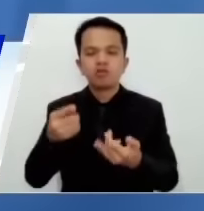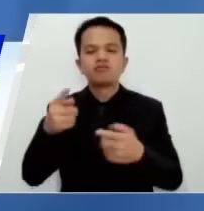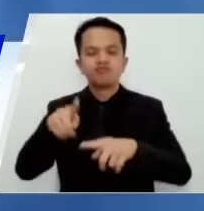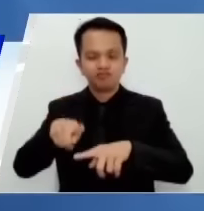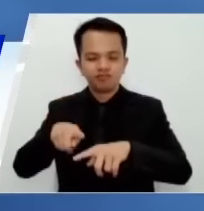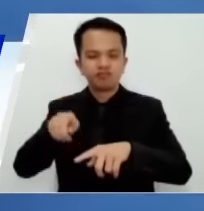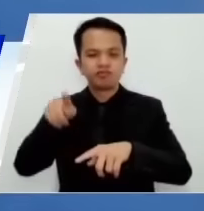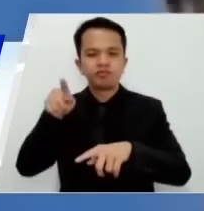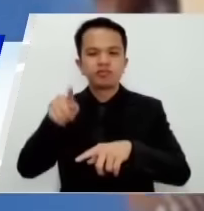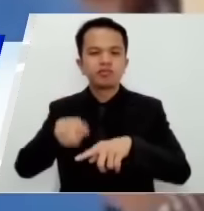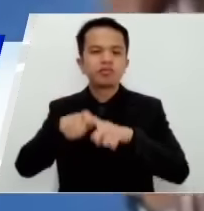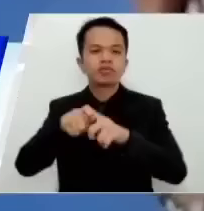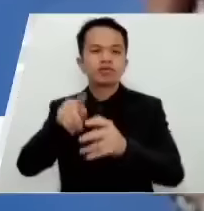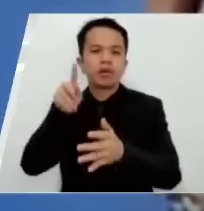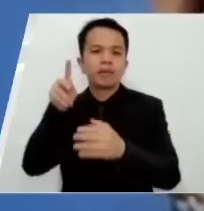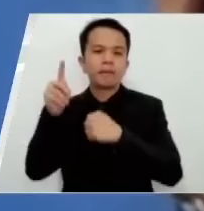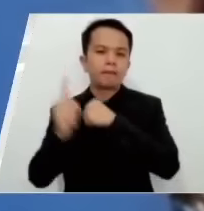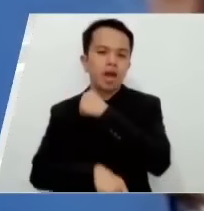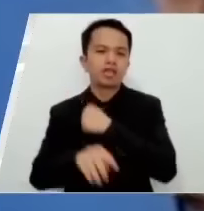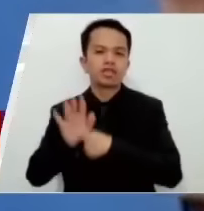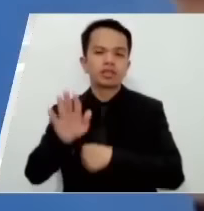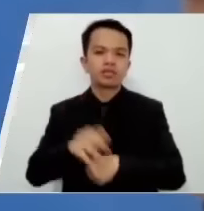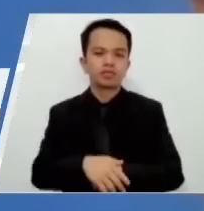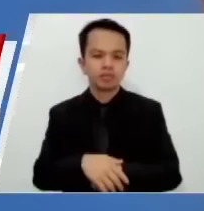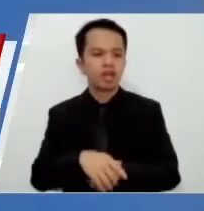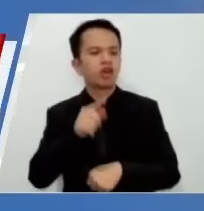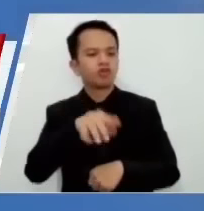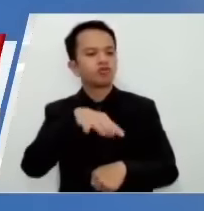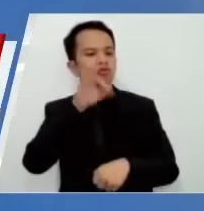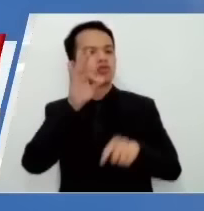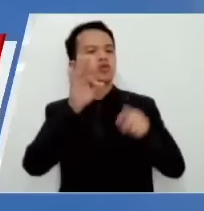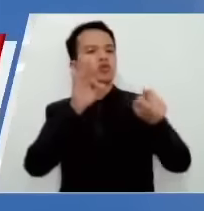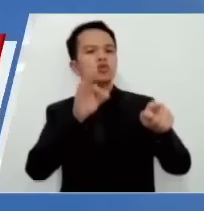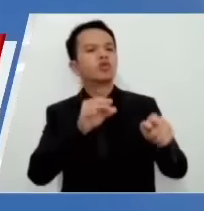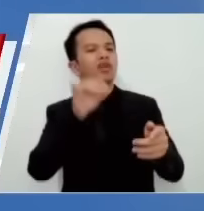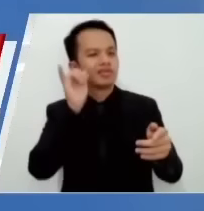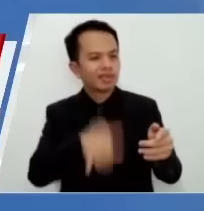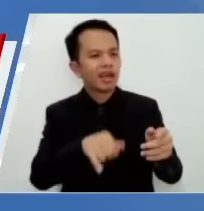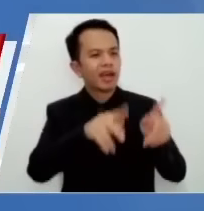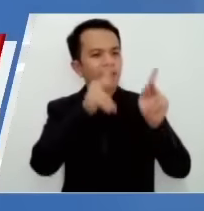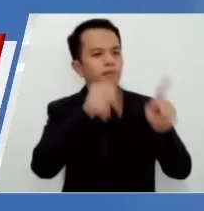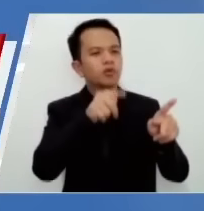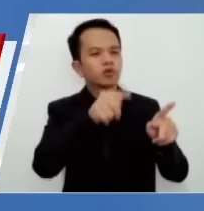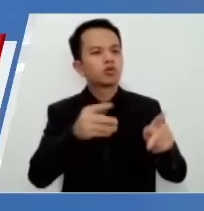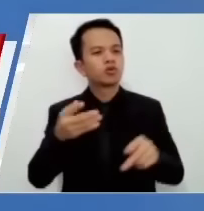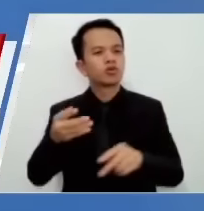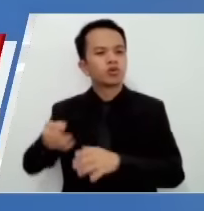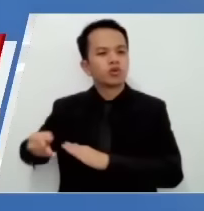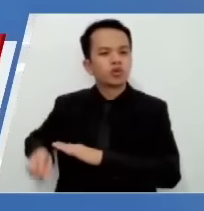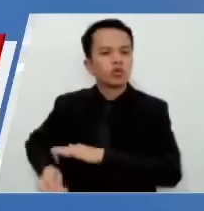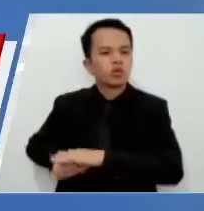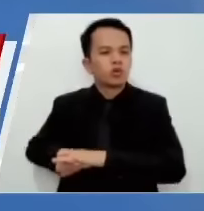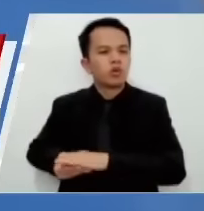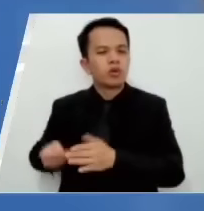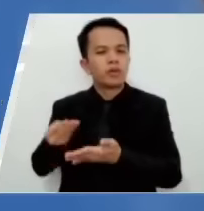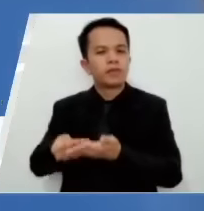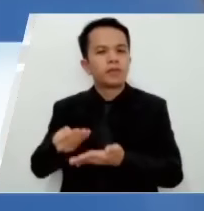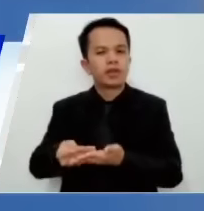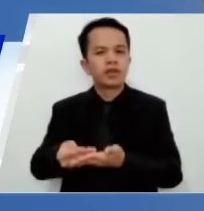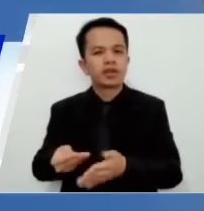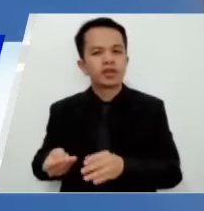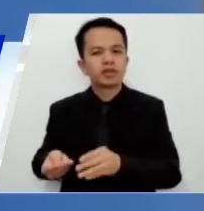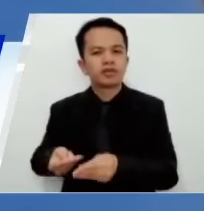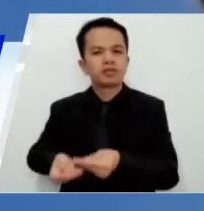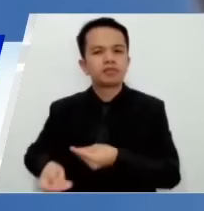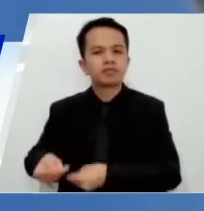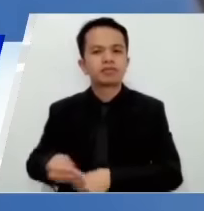na-identify ka with And without mask so hindi lang ito Unang beses Pangalawang beses